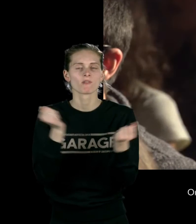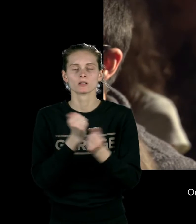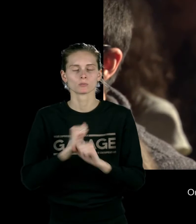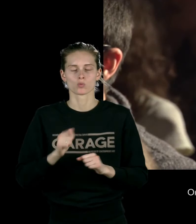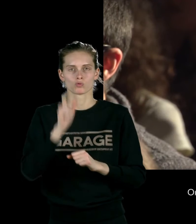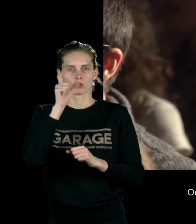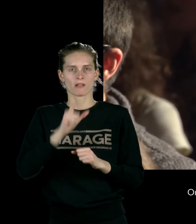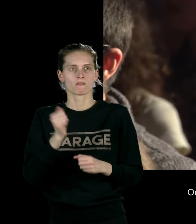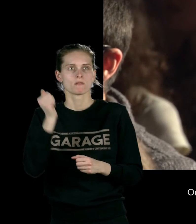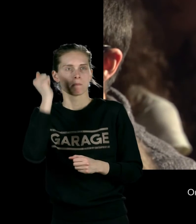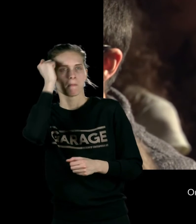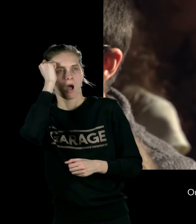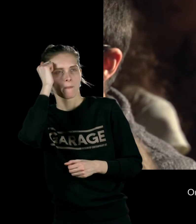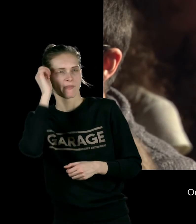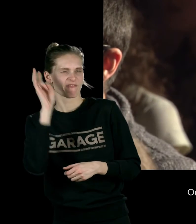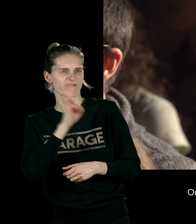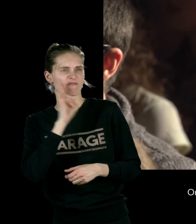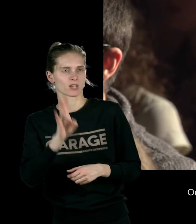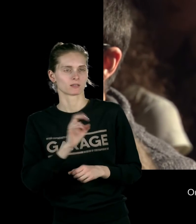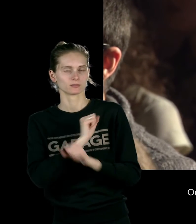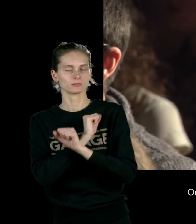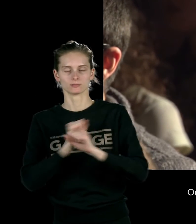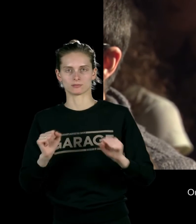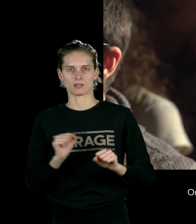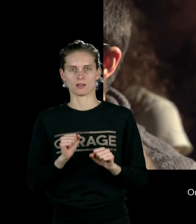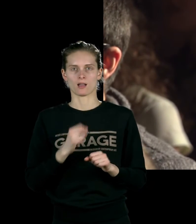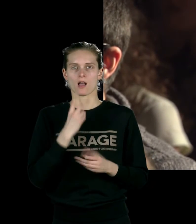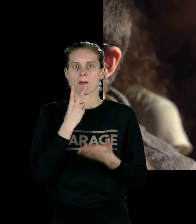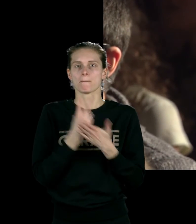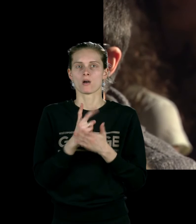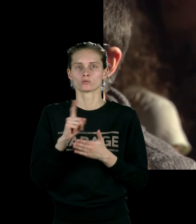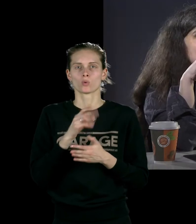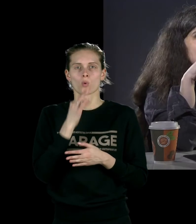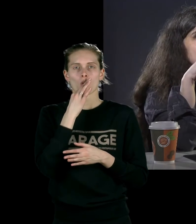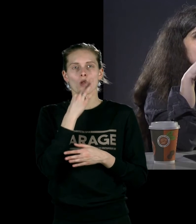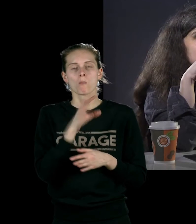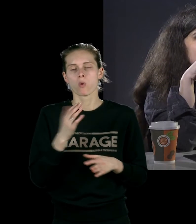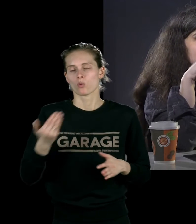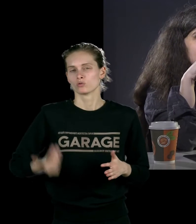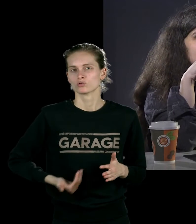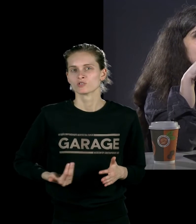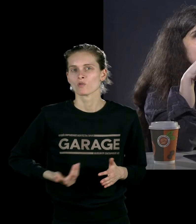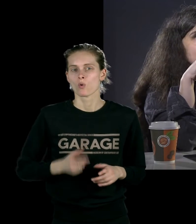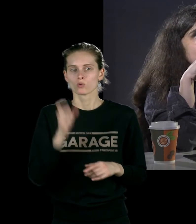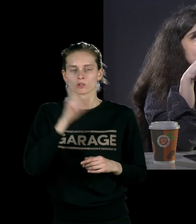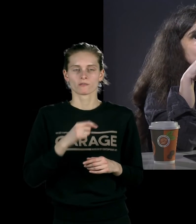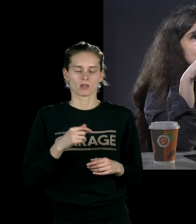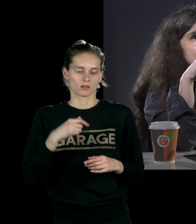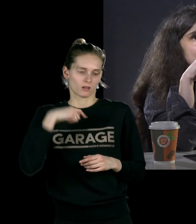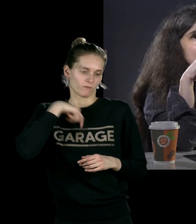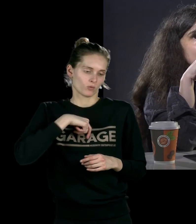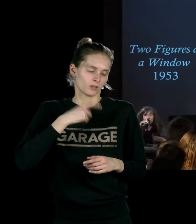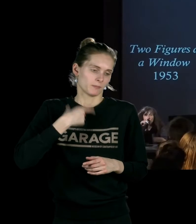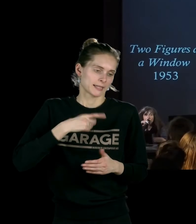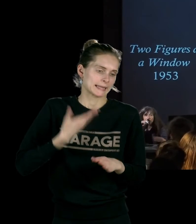человеческий образ. Он показывает, как, собственно говоря, как любому живому существу трудно пребывать в этом неподвижном